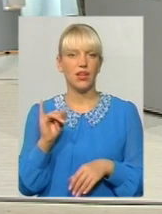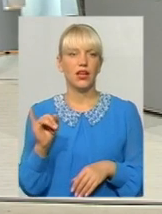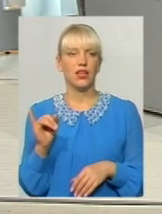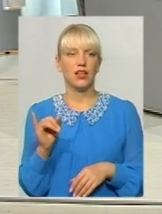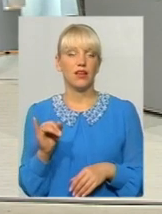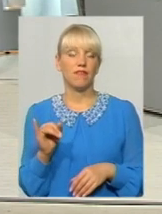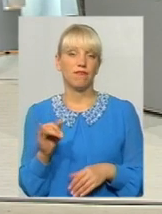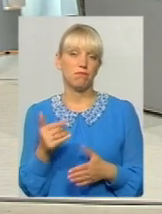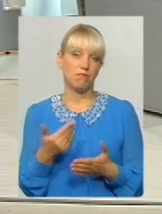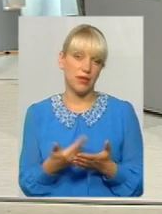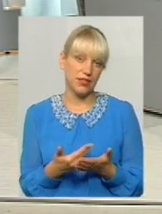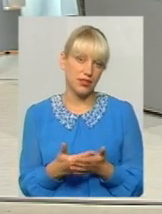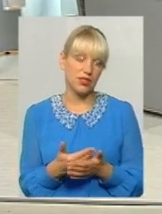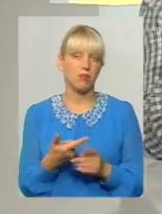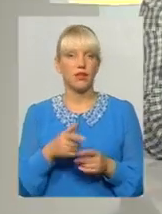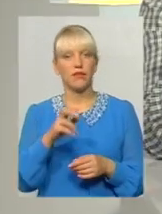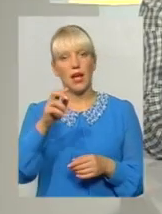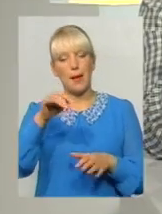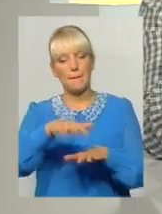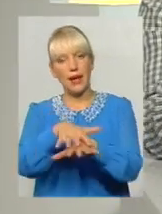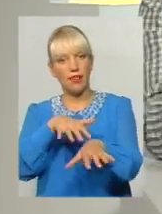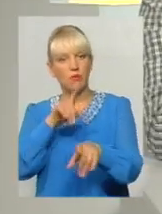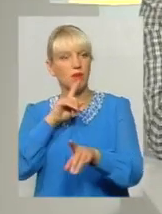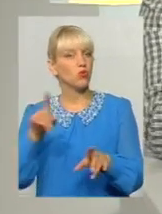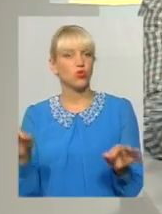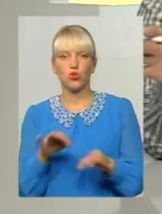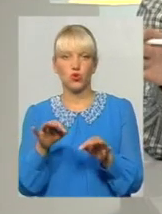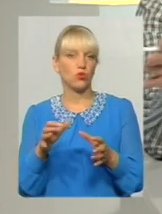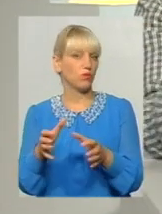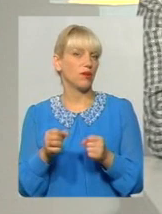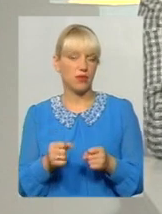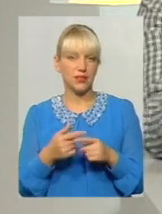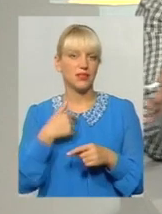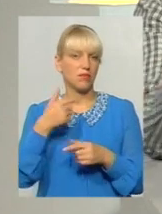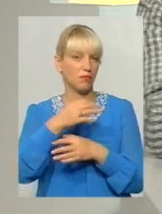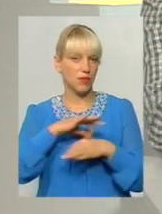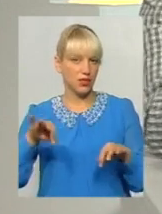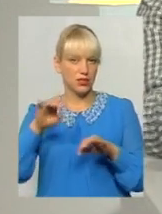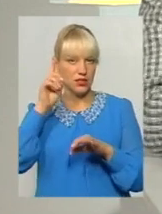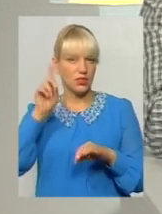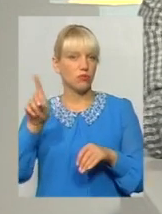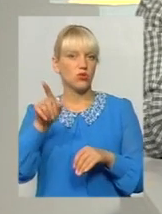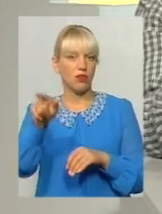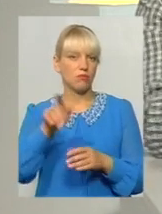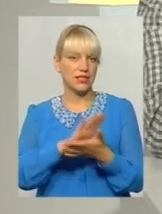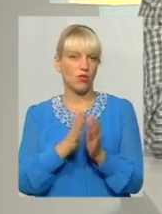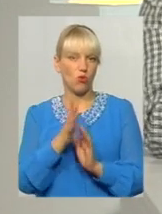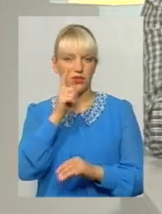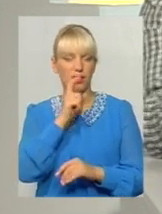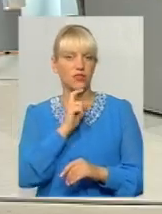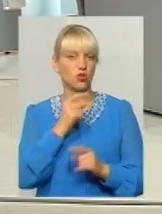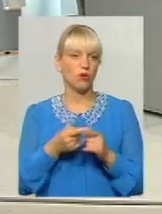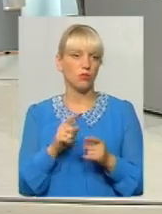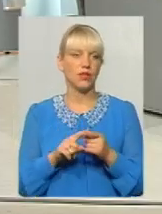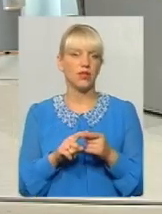в принципі, в парламенті зараз нічого не буде прийматися, тому що там теж, ми знаємо, ситуація така незрозуміла, партії начебто